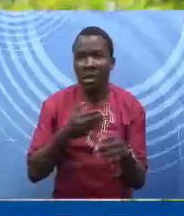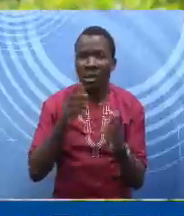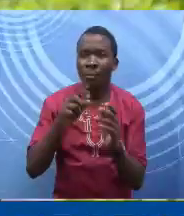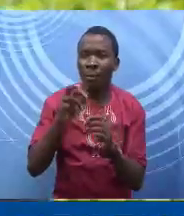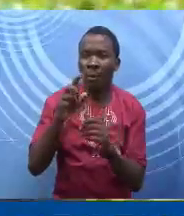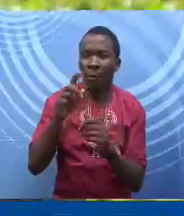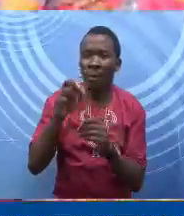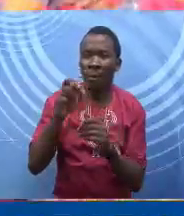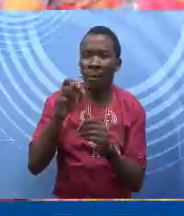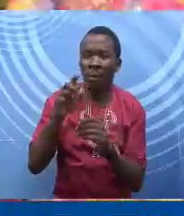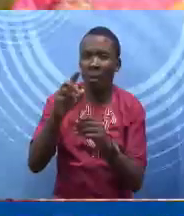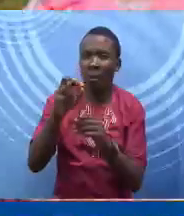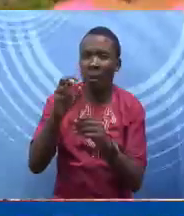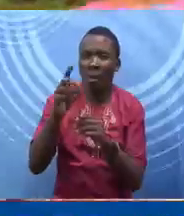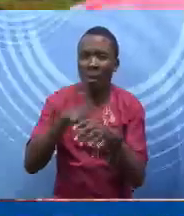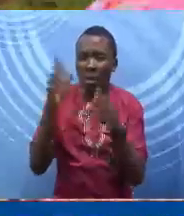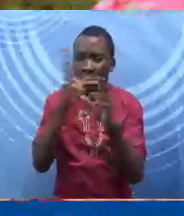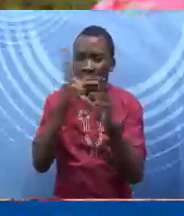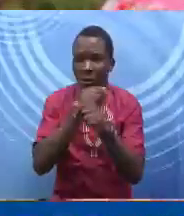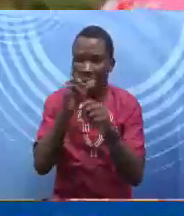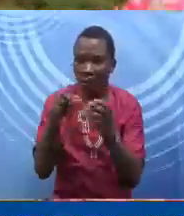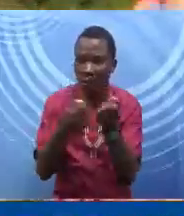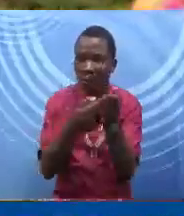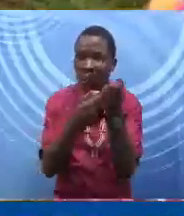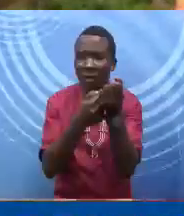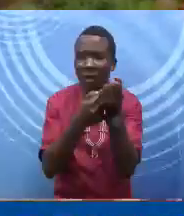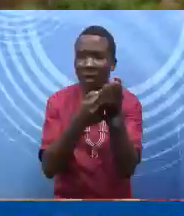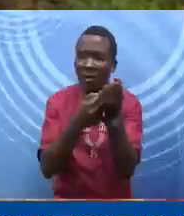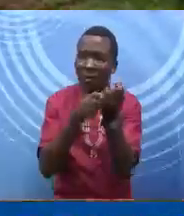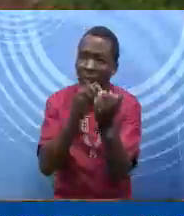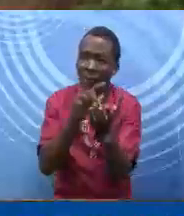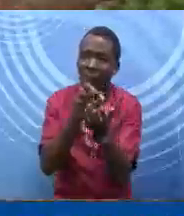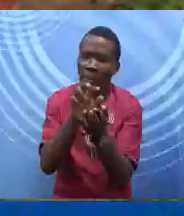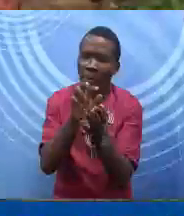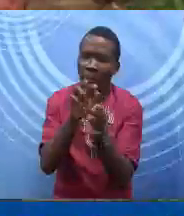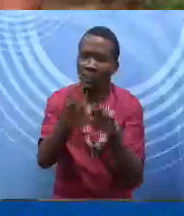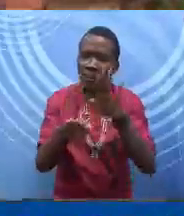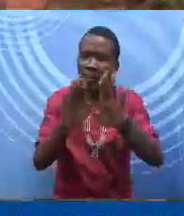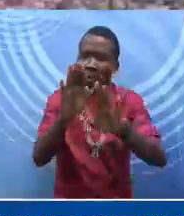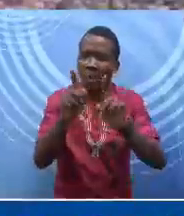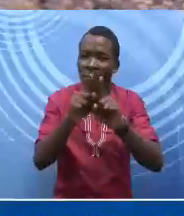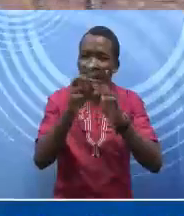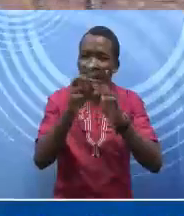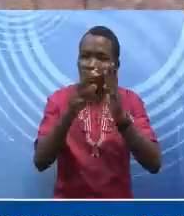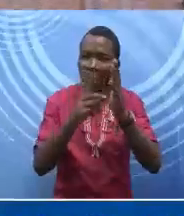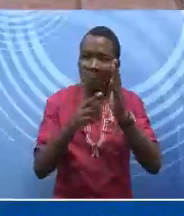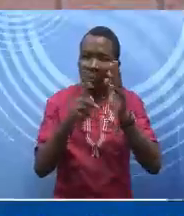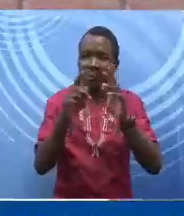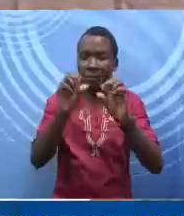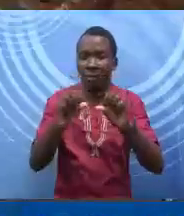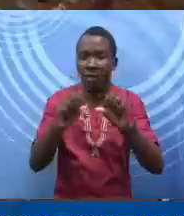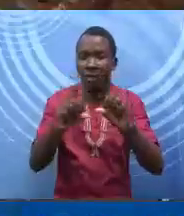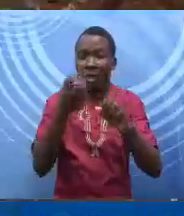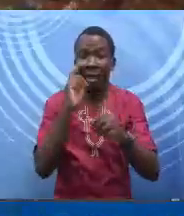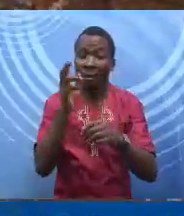kuzamuka ngakambakamba iyo ntabonye umuntu nzamura ndakambakamba kumanuka no gukuruza ikibuno reba uko